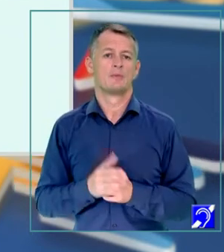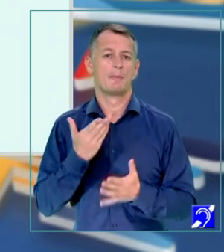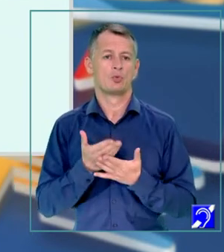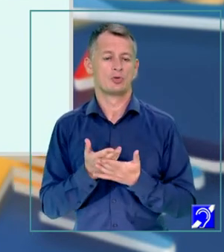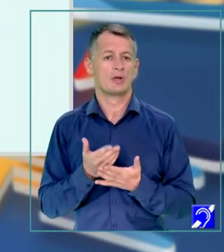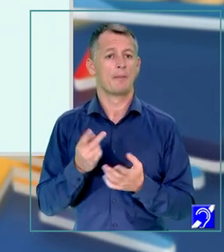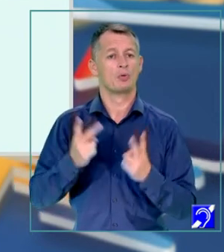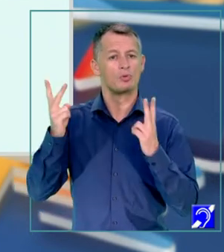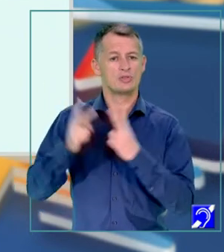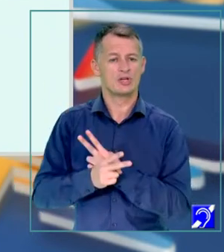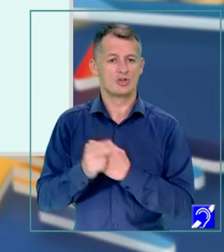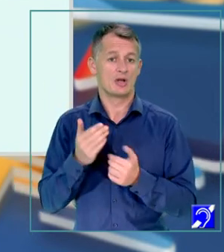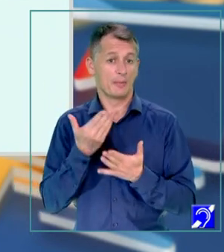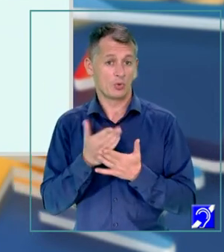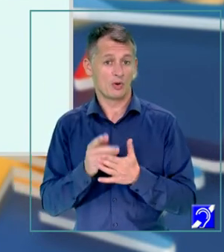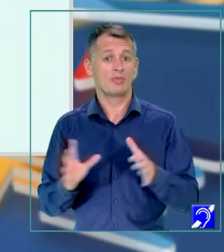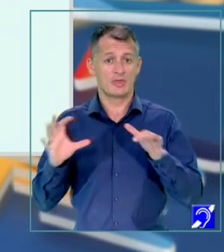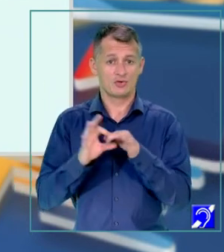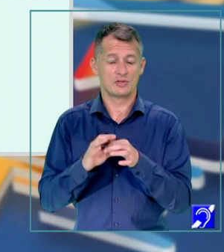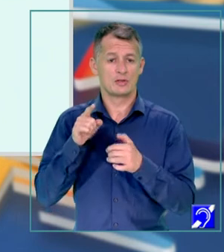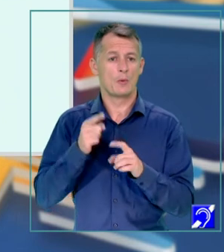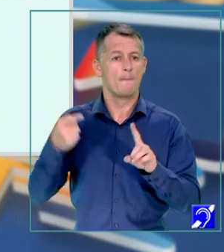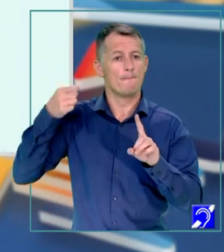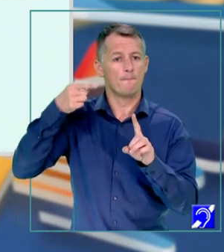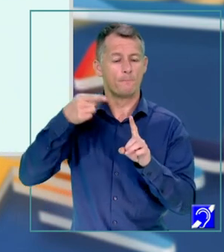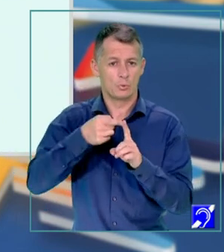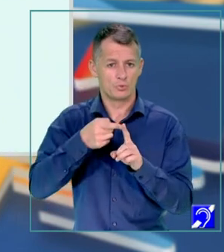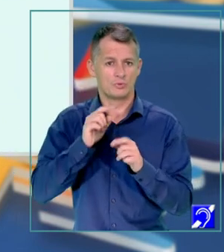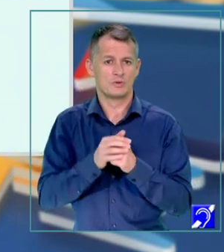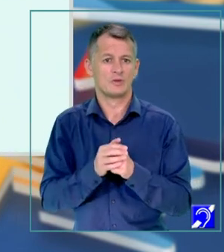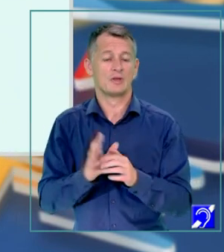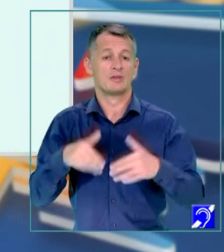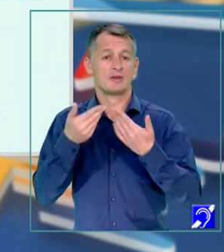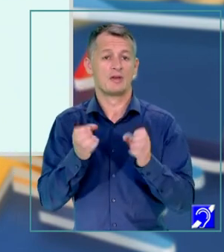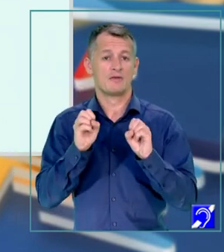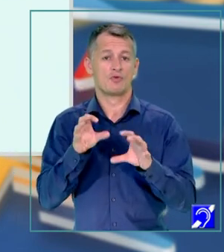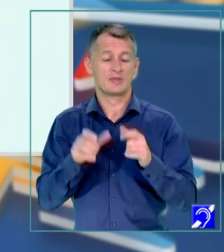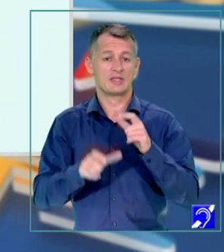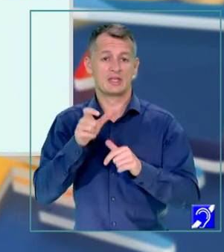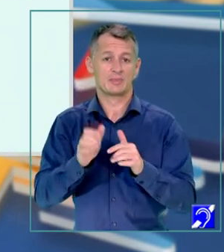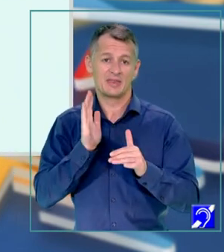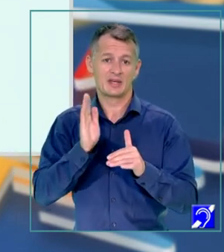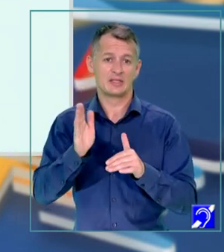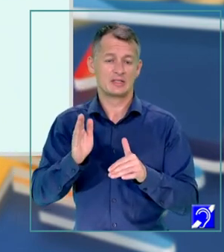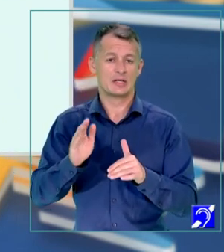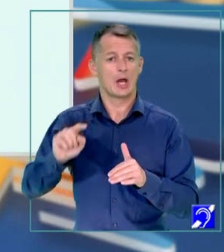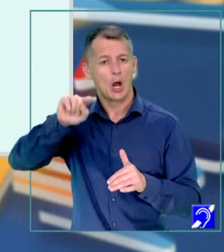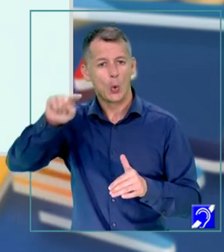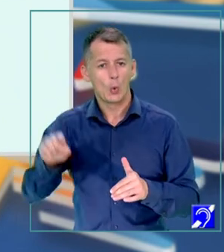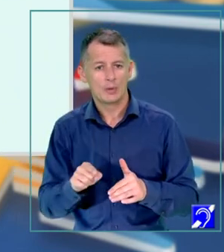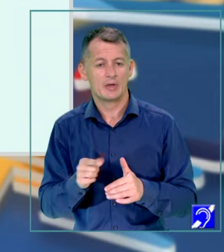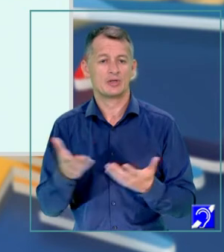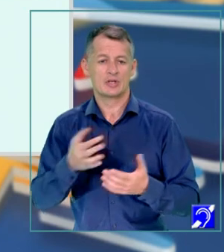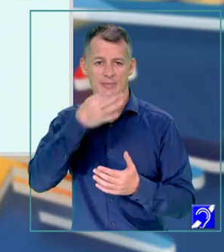baza pe înțelegerea intuitivă a faptului că tangent un punct la graficul funcției de informații despre direcția curbe ceea ce am repetat și